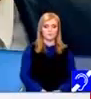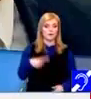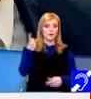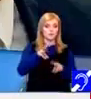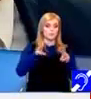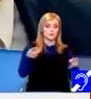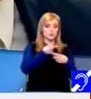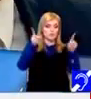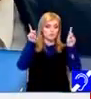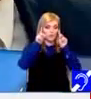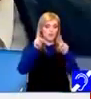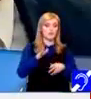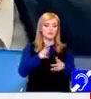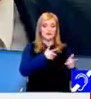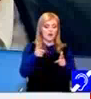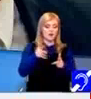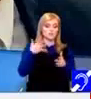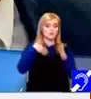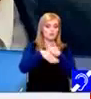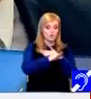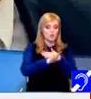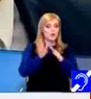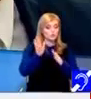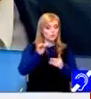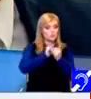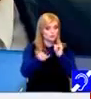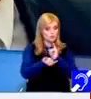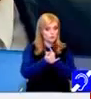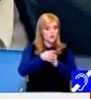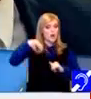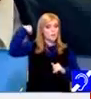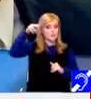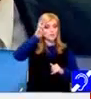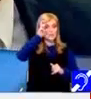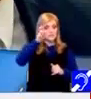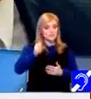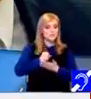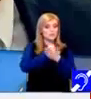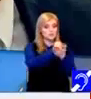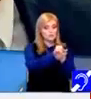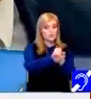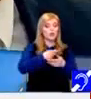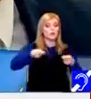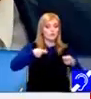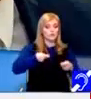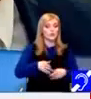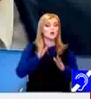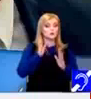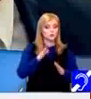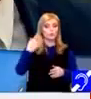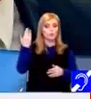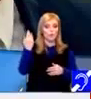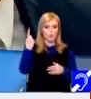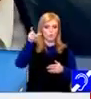Premierul slovac Robert Fico este gata să demisioneze cu o condiție: președintele țării să desemneze în fruntea guvernului tot un